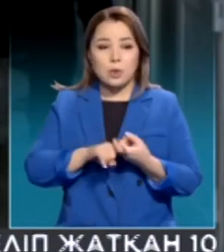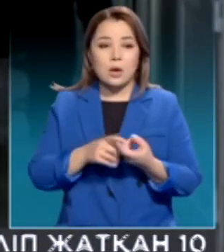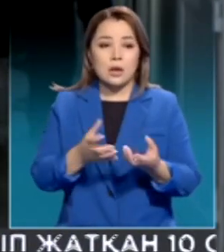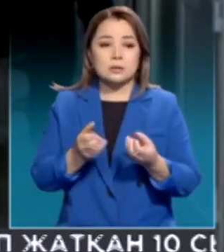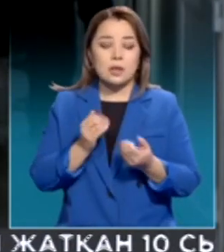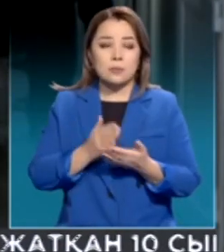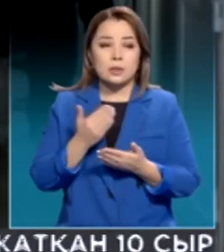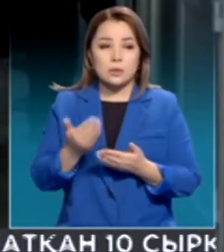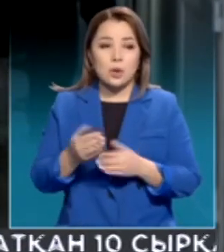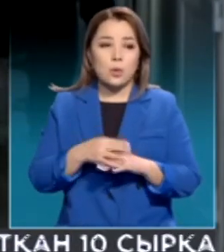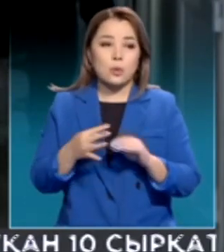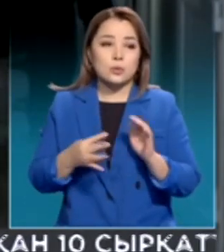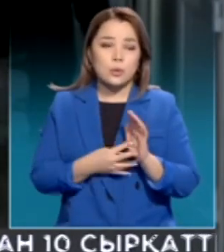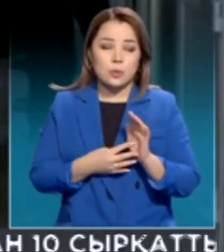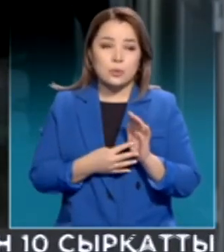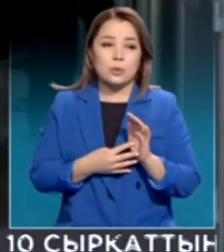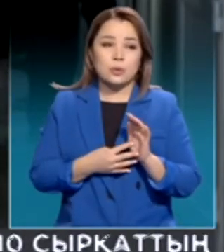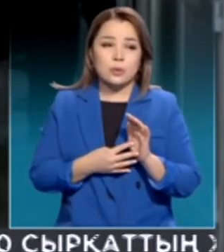алғанда